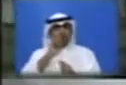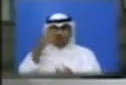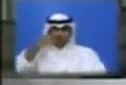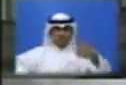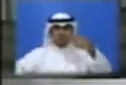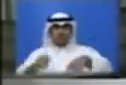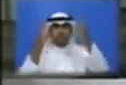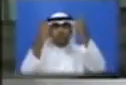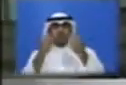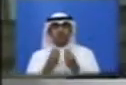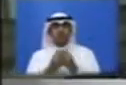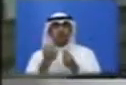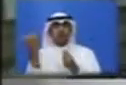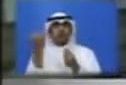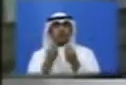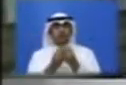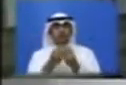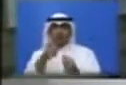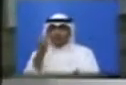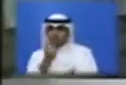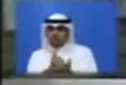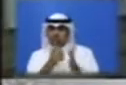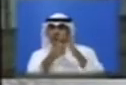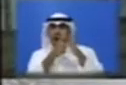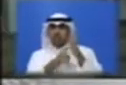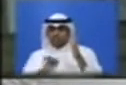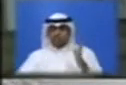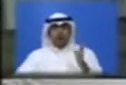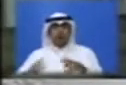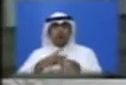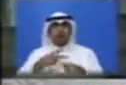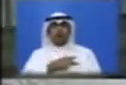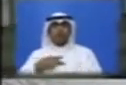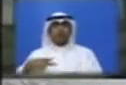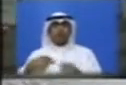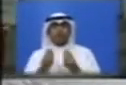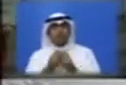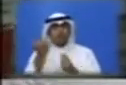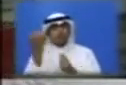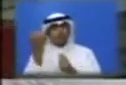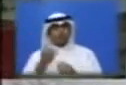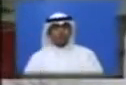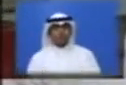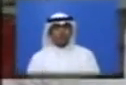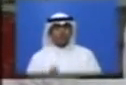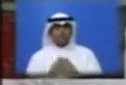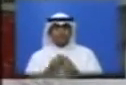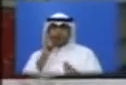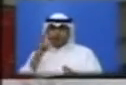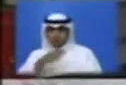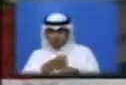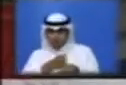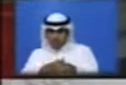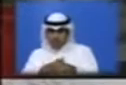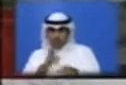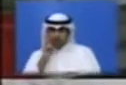وفقا لإجراء قانوني حسب عملية الإتلاف وعملية الأمراض نفسها يعني. وإنه يكون